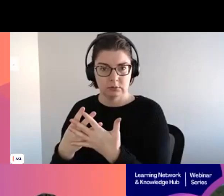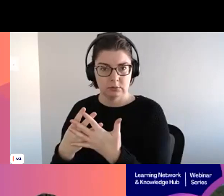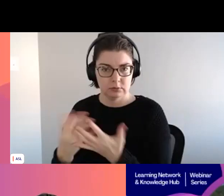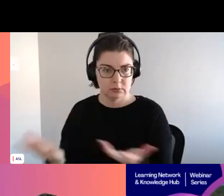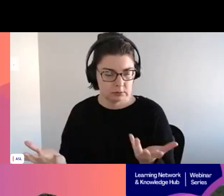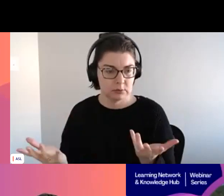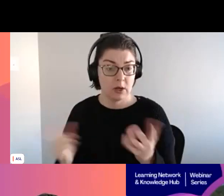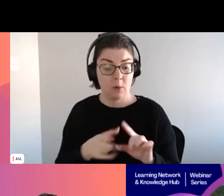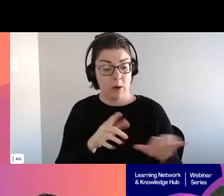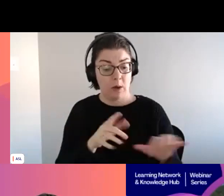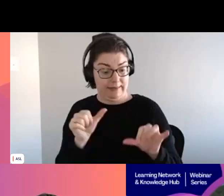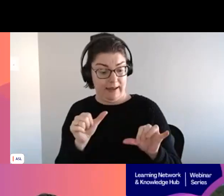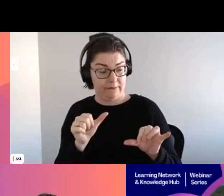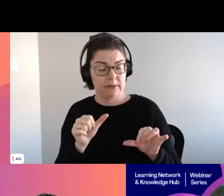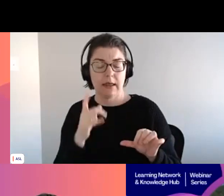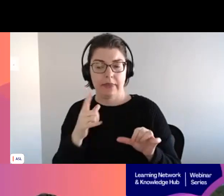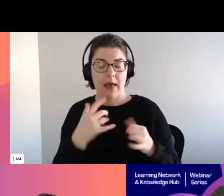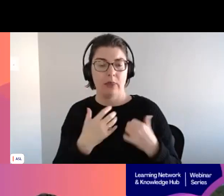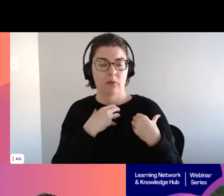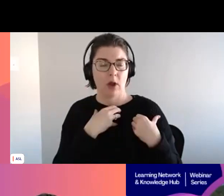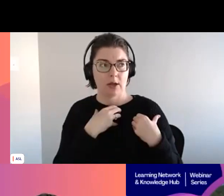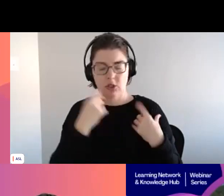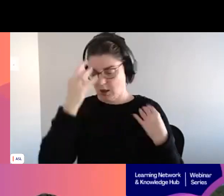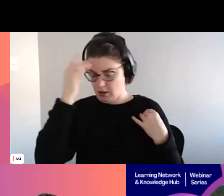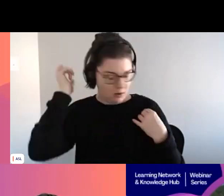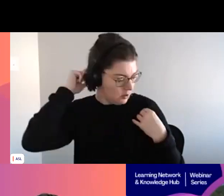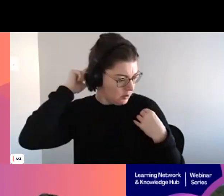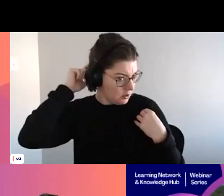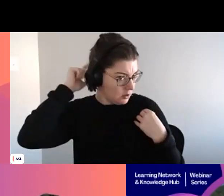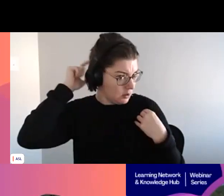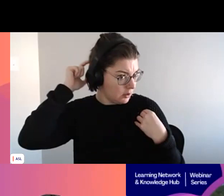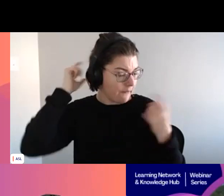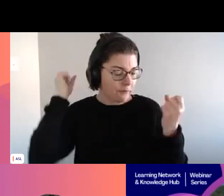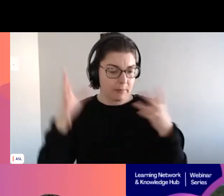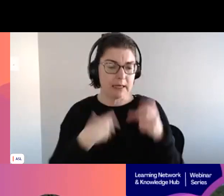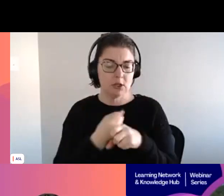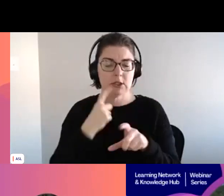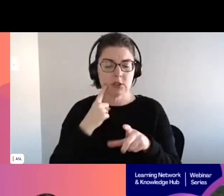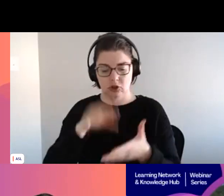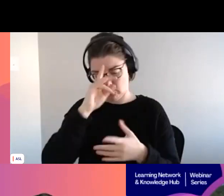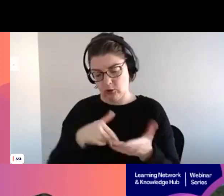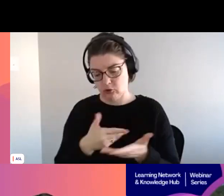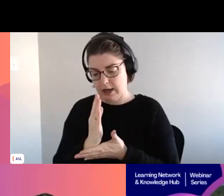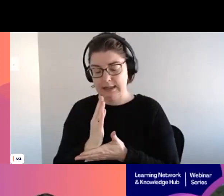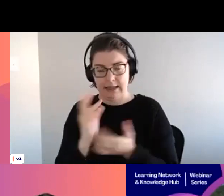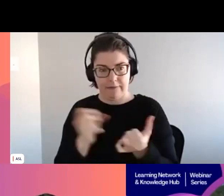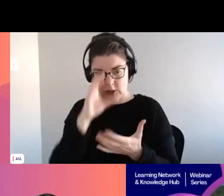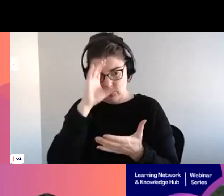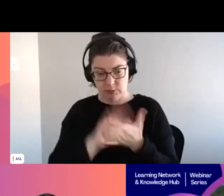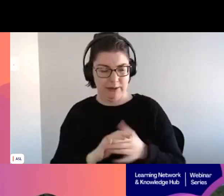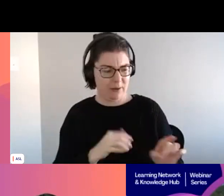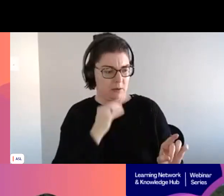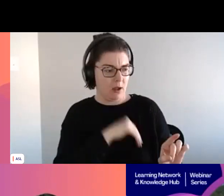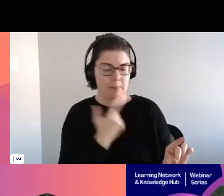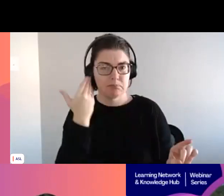sœur et même au moment où donc on discutait de garde elle a